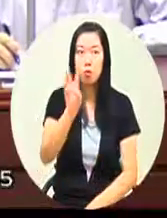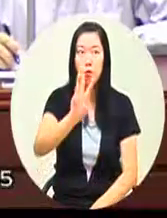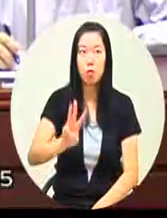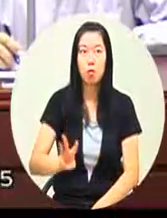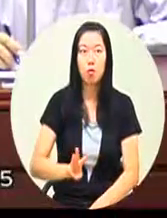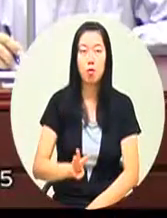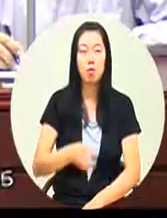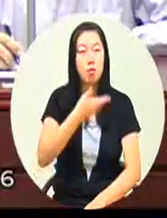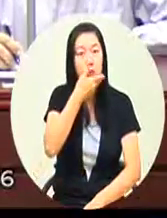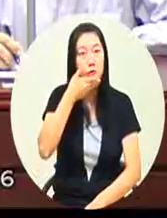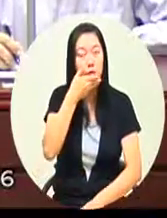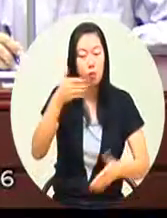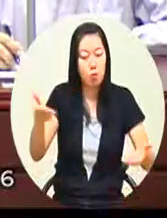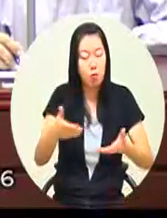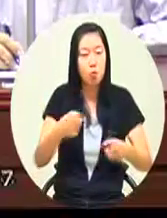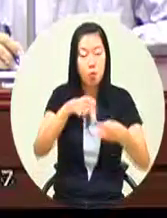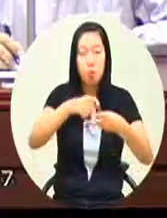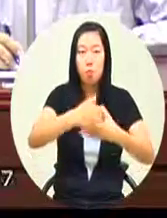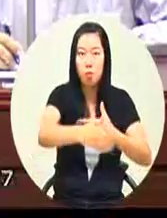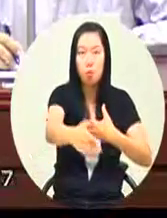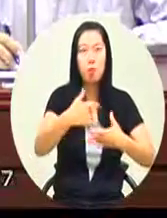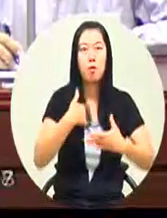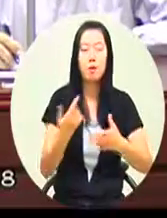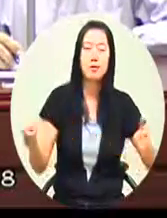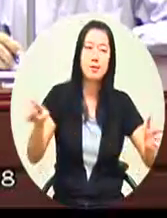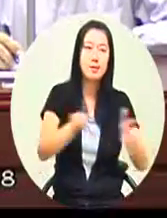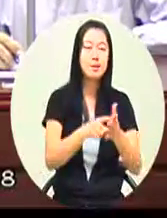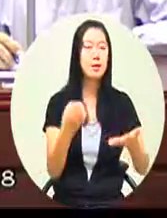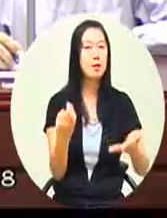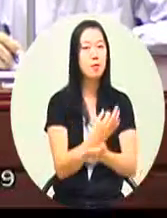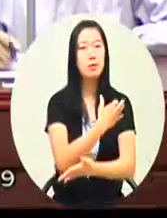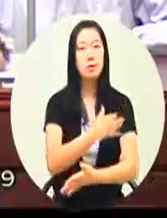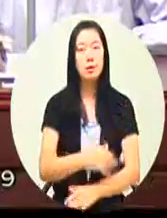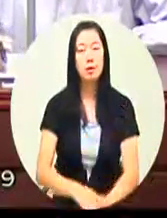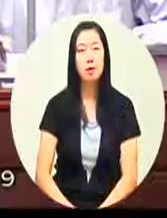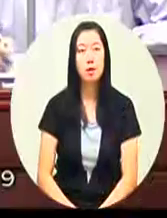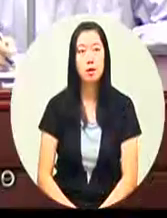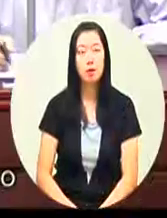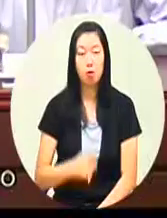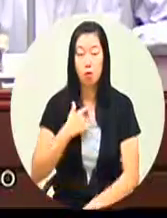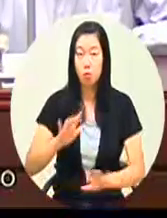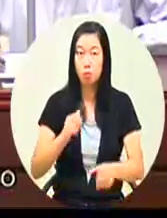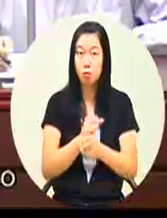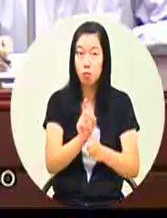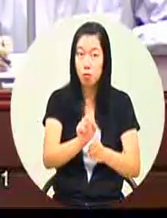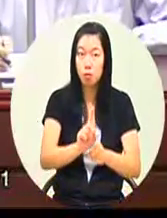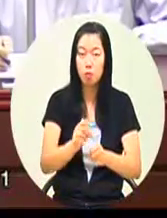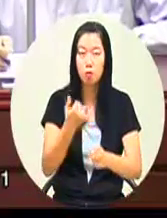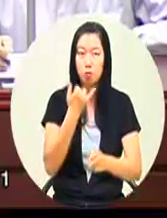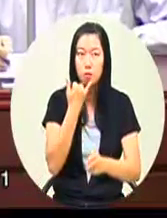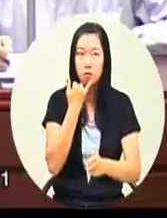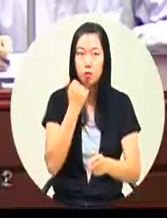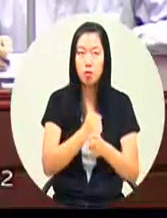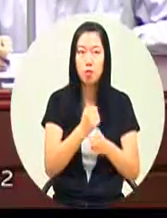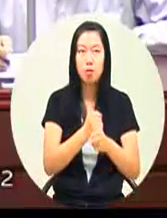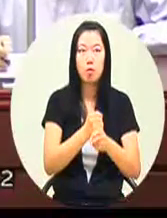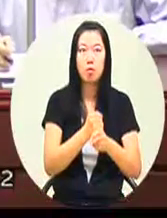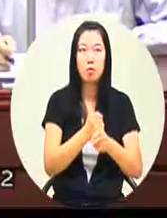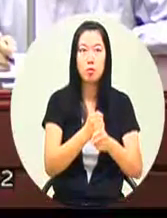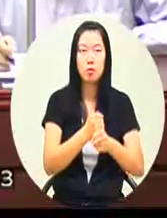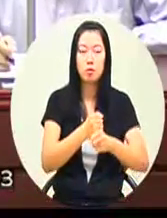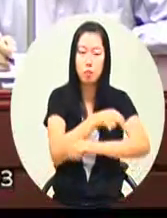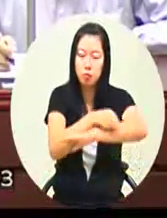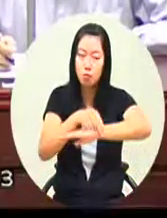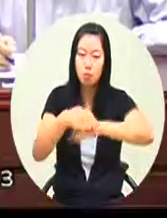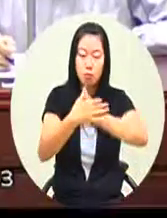治工程的经费应该是永远都不够了，因为我们现在能够做的就是达到它的一个设计保护标准。